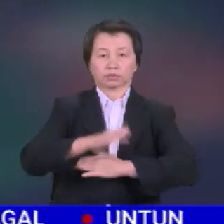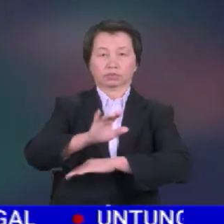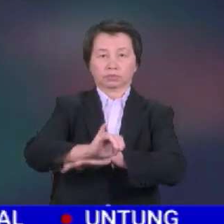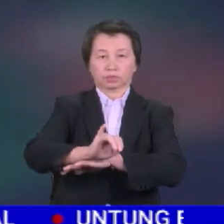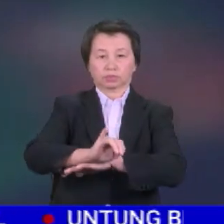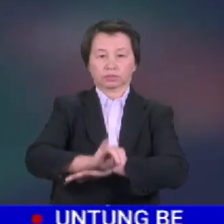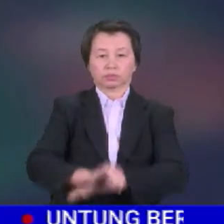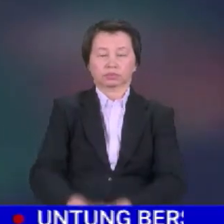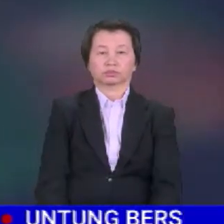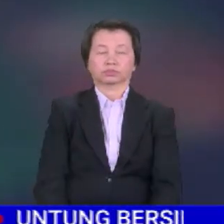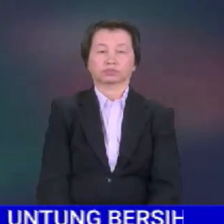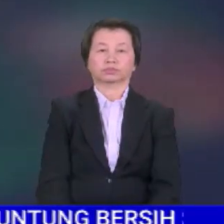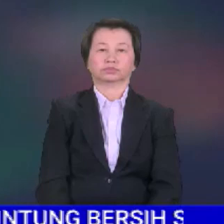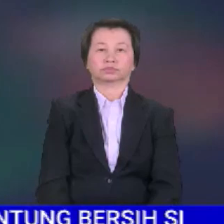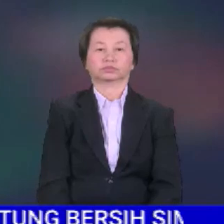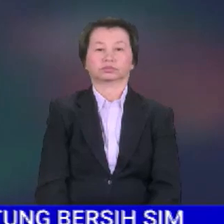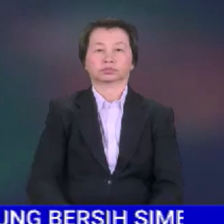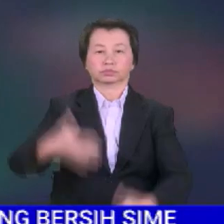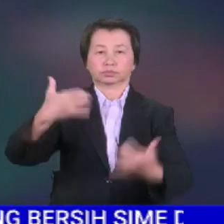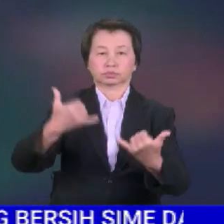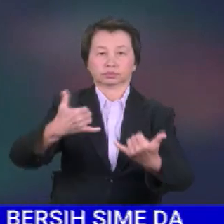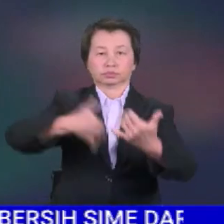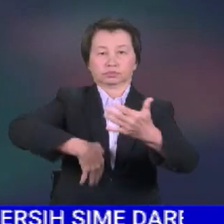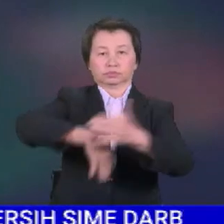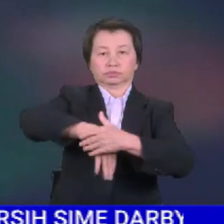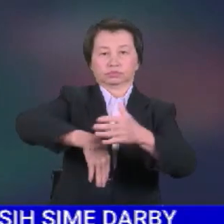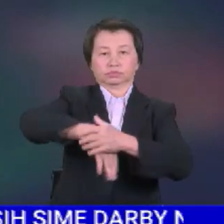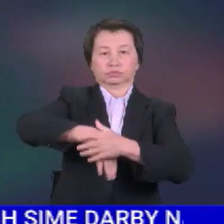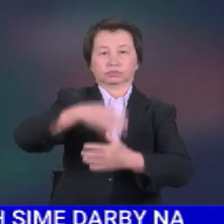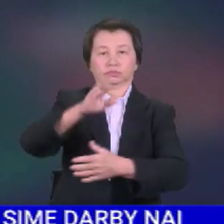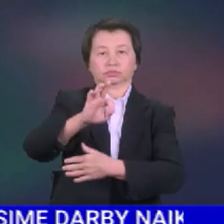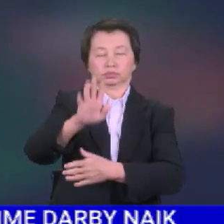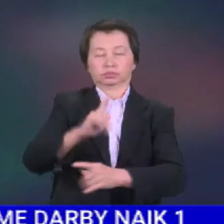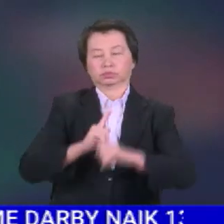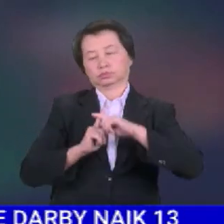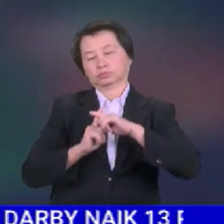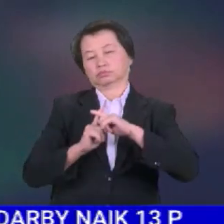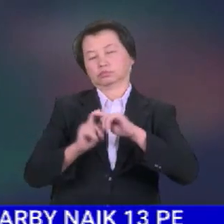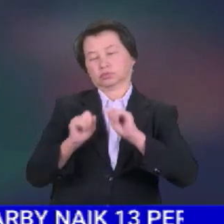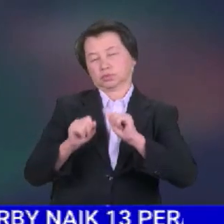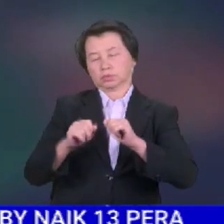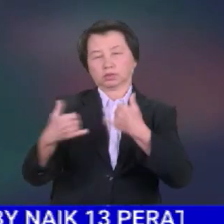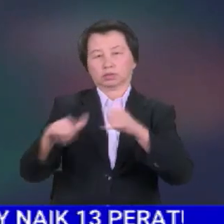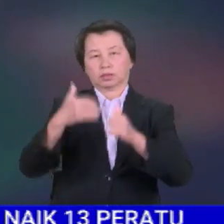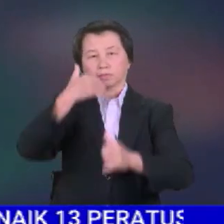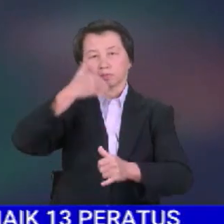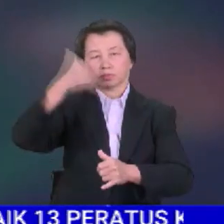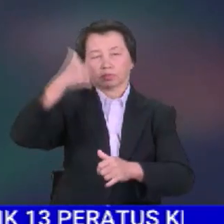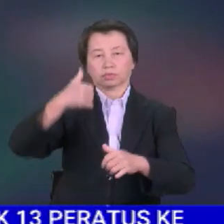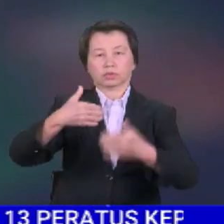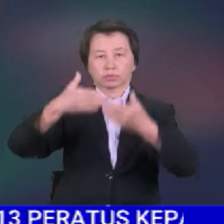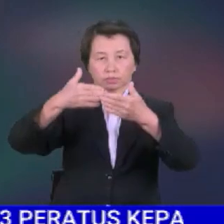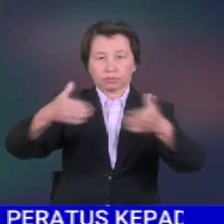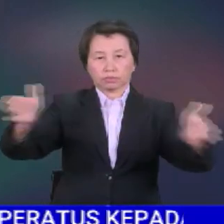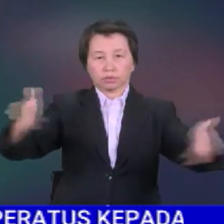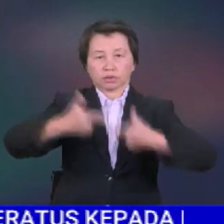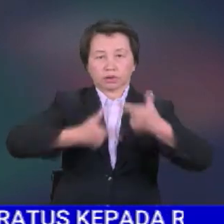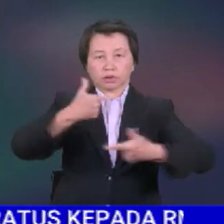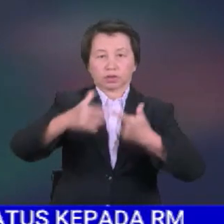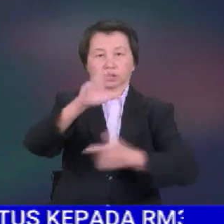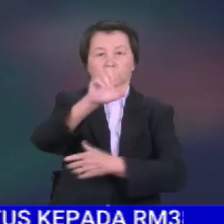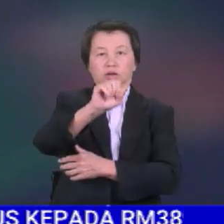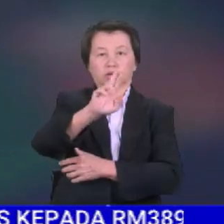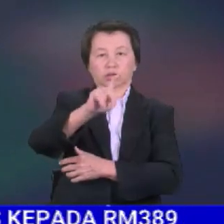isyak kita balik ke perkembangan bol sepak untuk pasukan perak FC kini optimis mempamerkan persembahan terbaik pada aksi pembukaan Liga